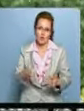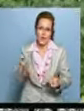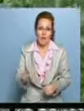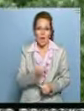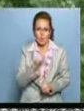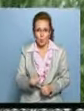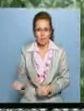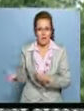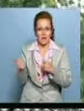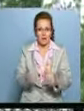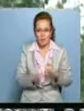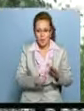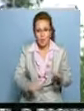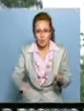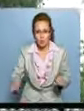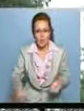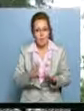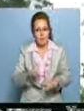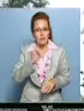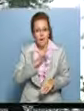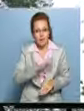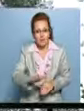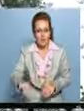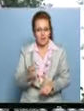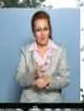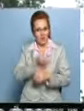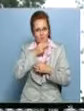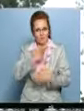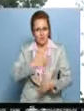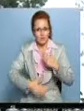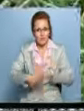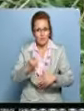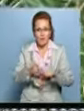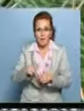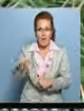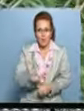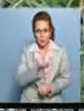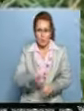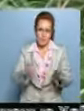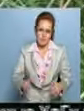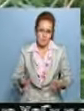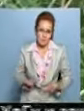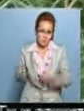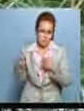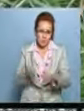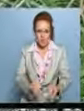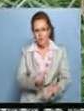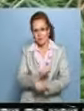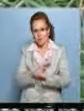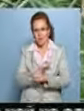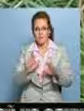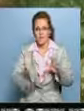эсво от этих уроков биологии на выезде в восторге местные жители частенько приезжают отдыхать в лесную глушь